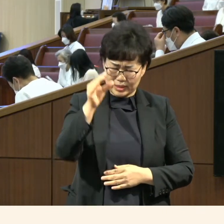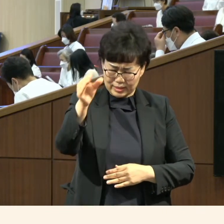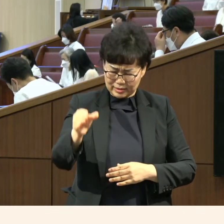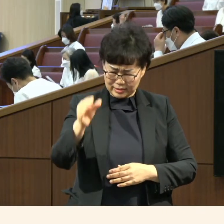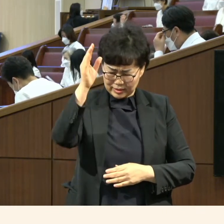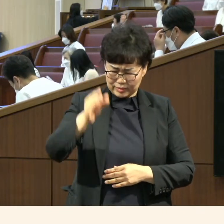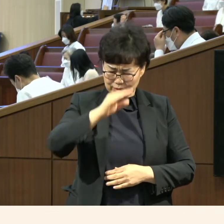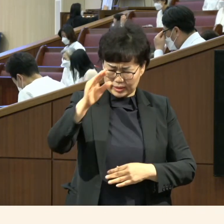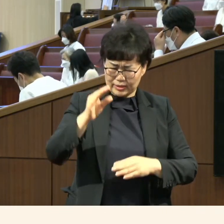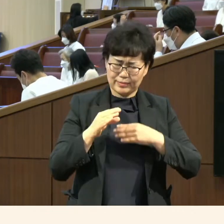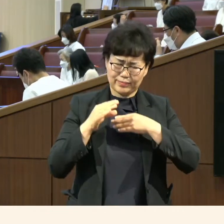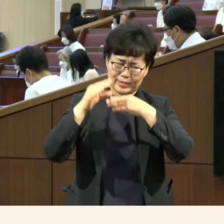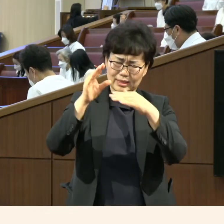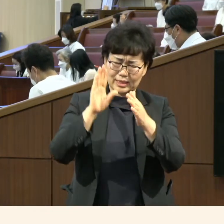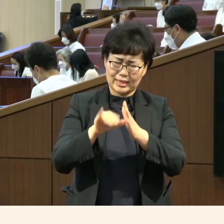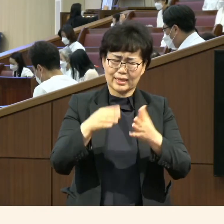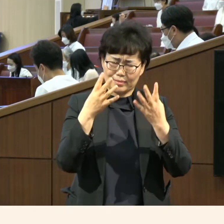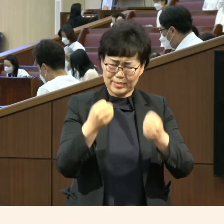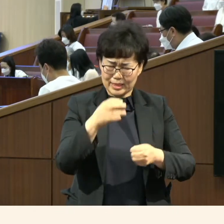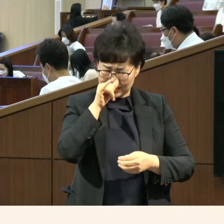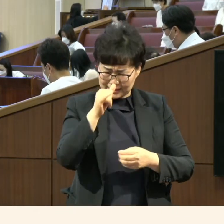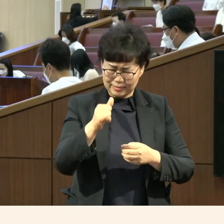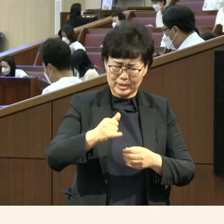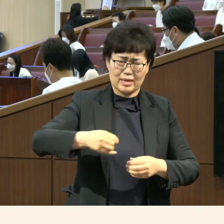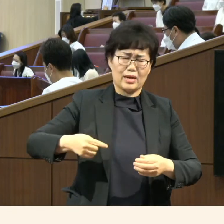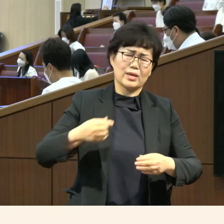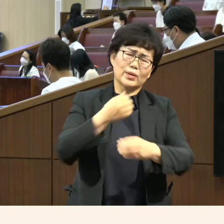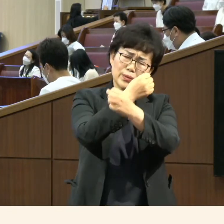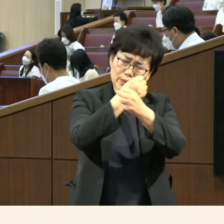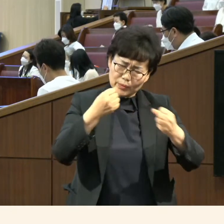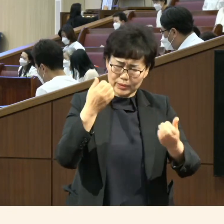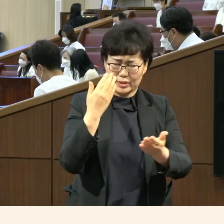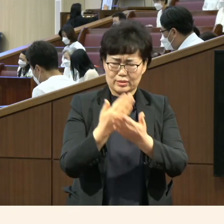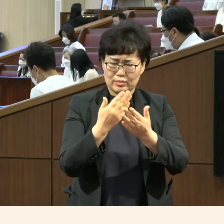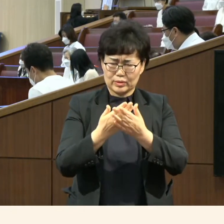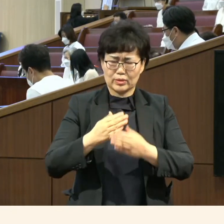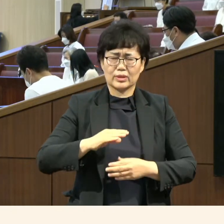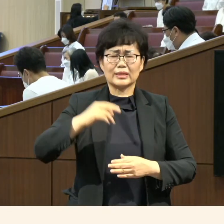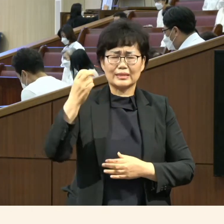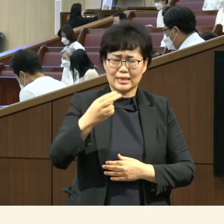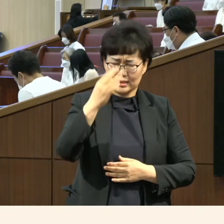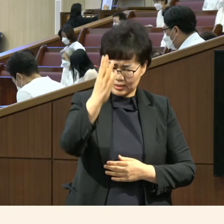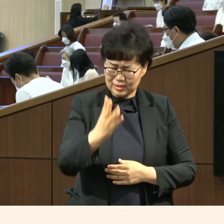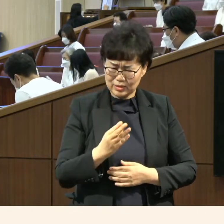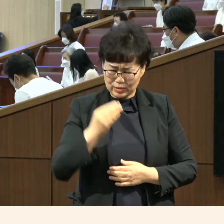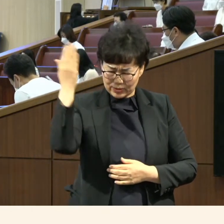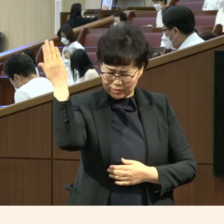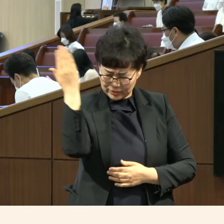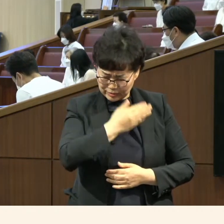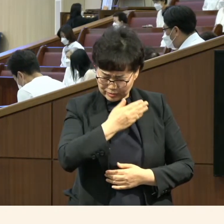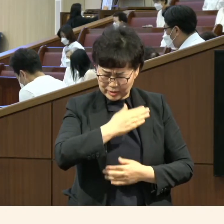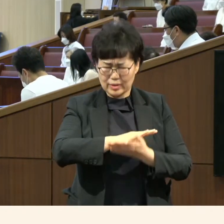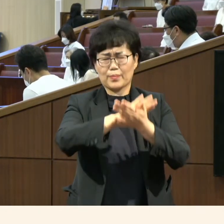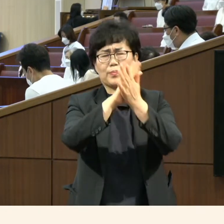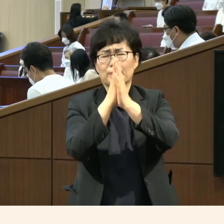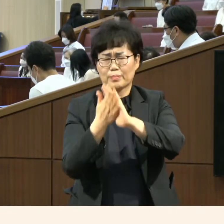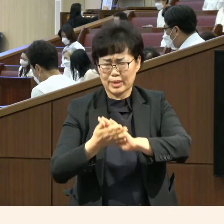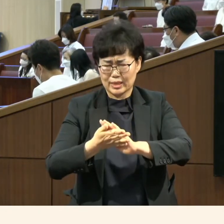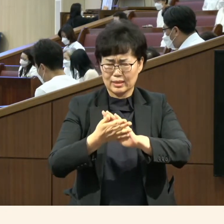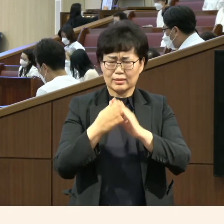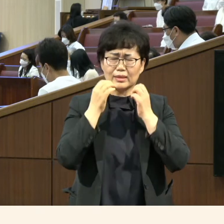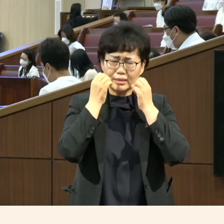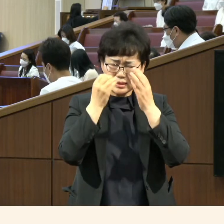주님, 용서하여 주시옵시고 다시 한번 우리를 거룩하게 하시고 정결하게 하시고 새롭게 하여